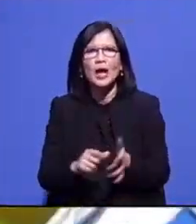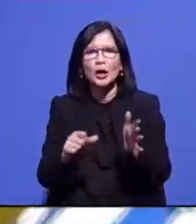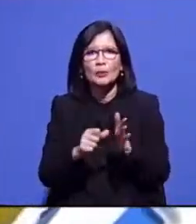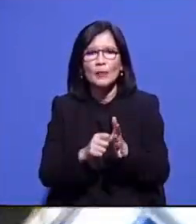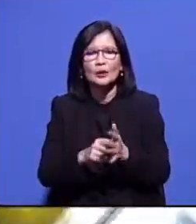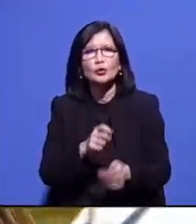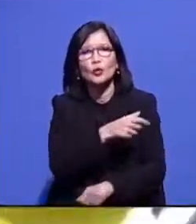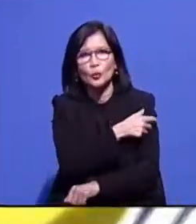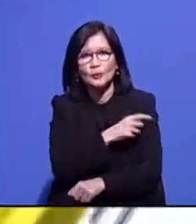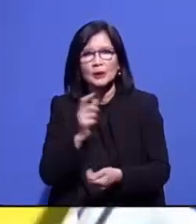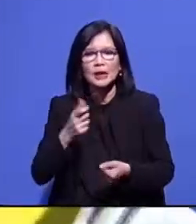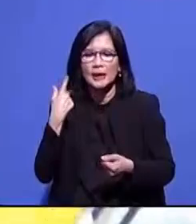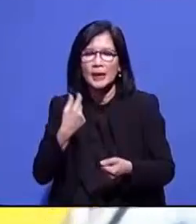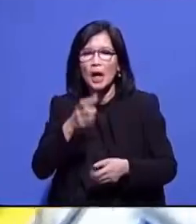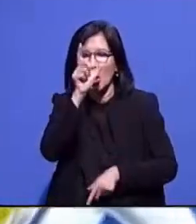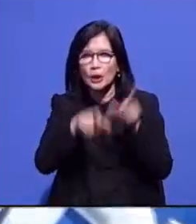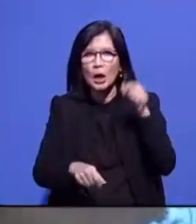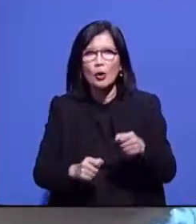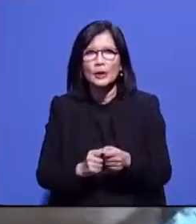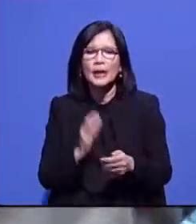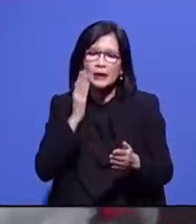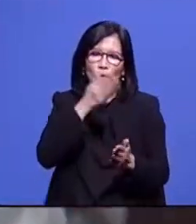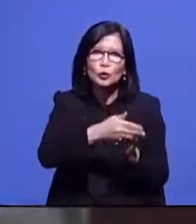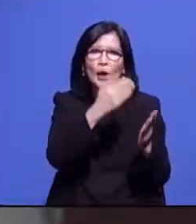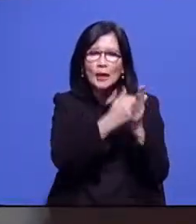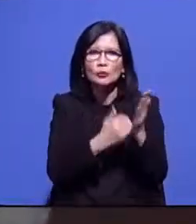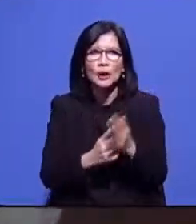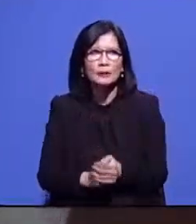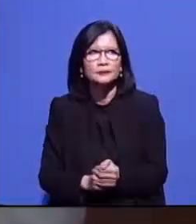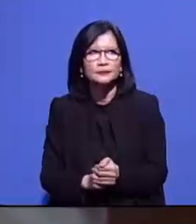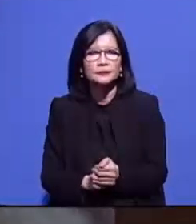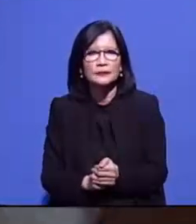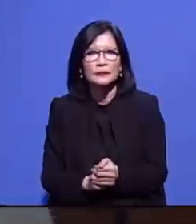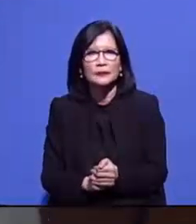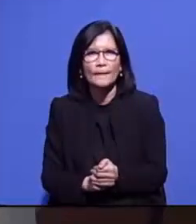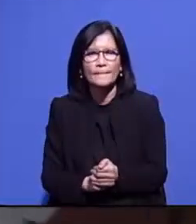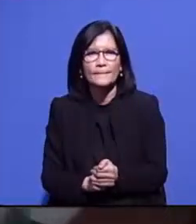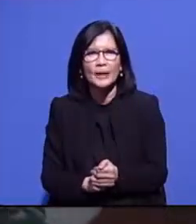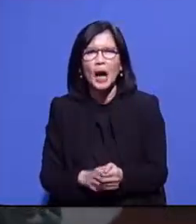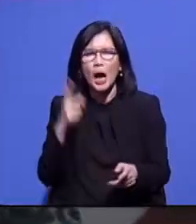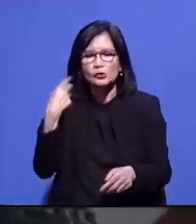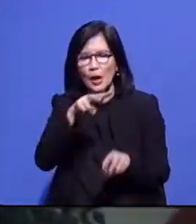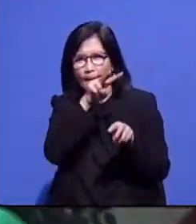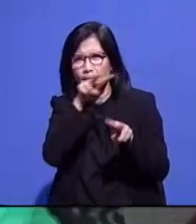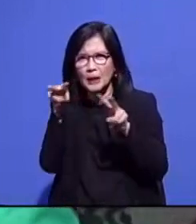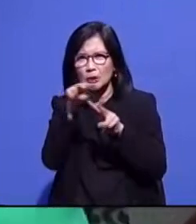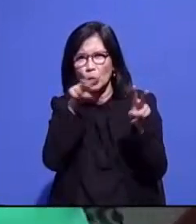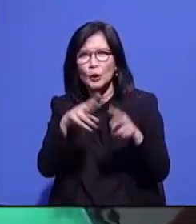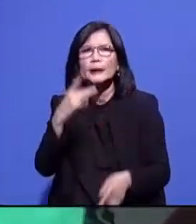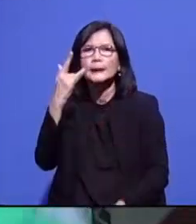mendisiplinkan warga mematuhi protokol kesehatan turunnya melaporkan intensitas patroli dan operasi yustisi